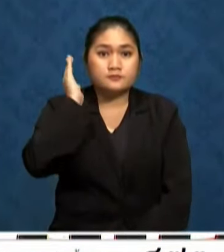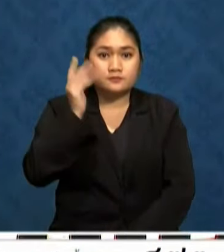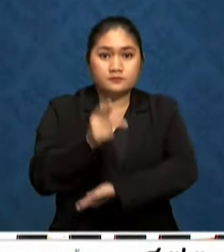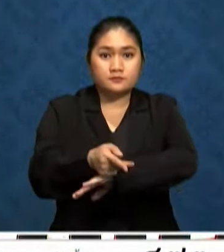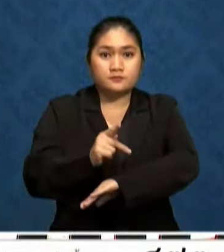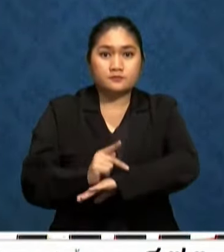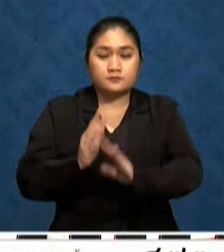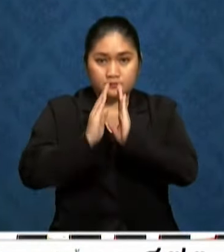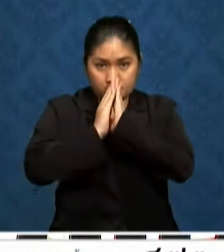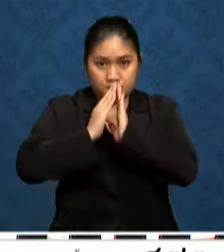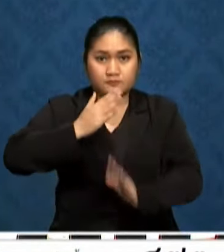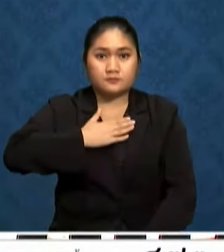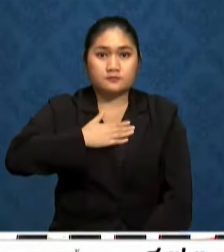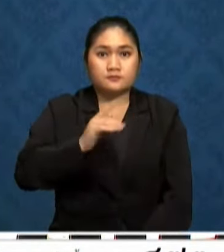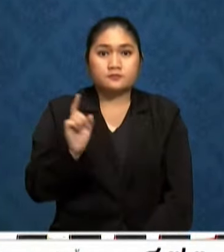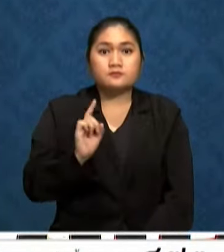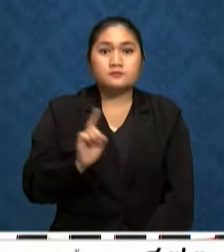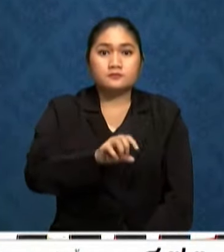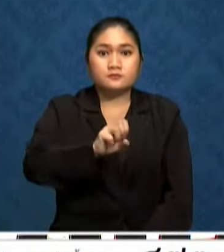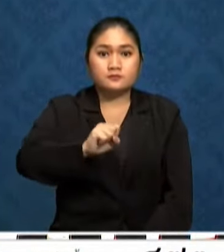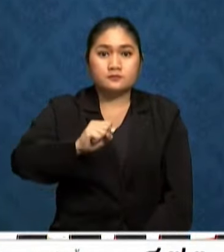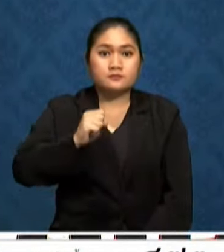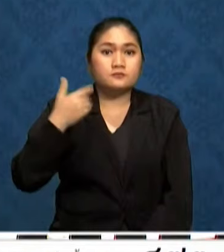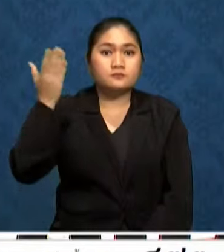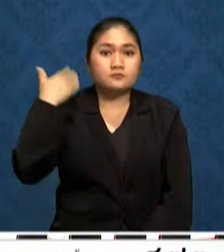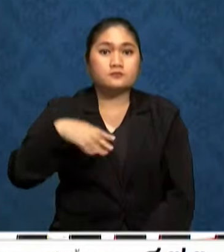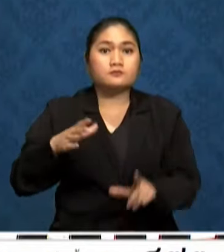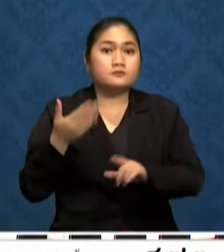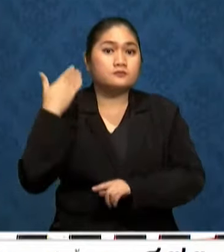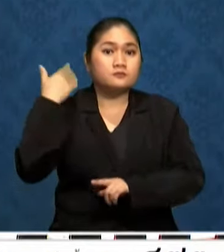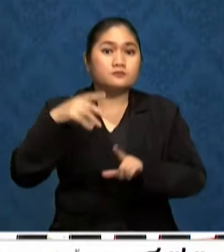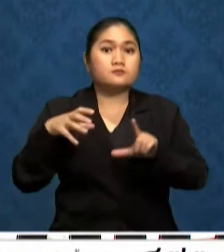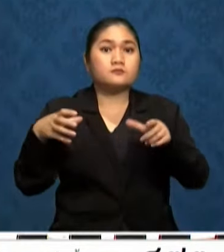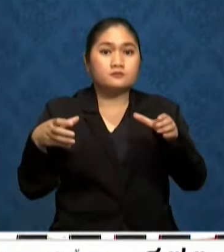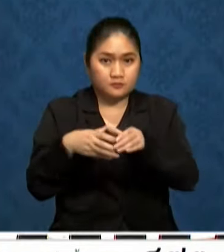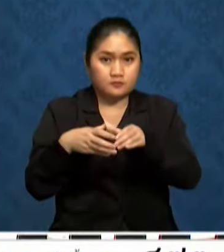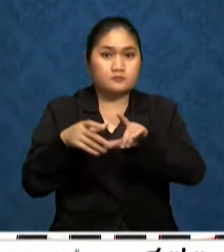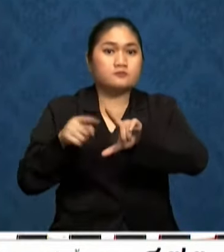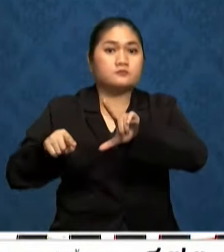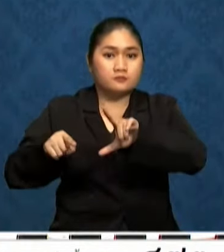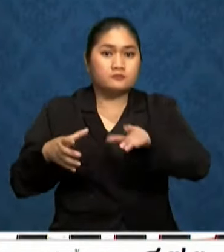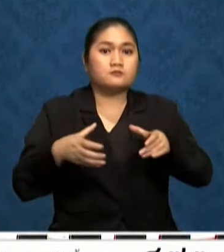วิสามา